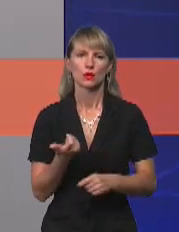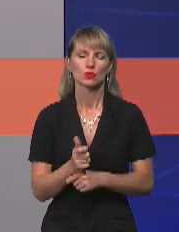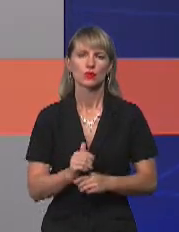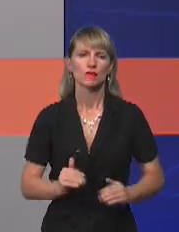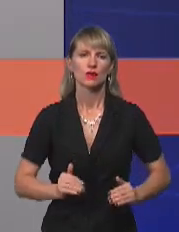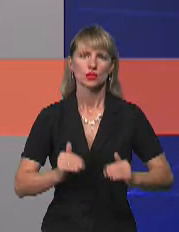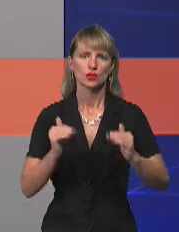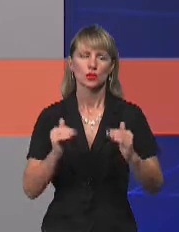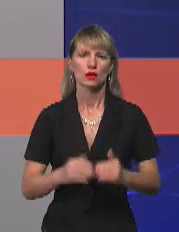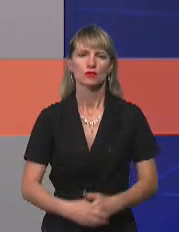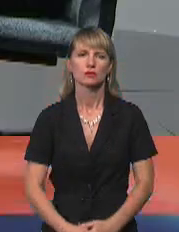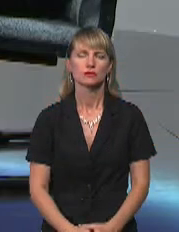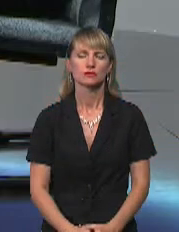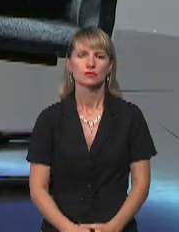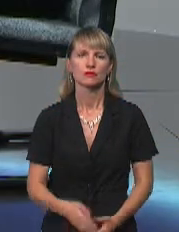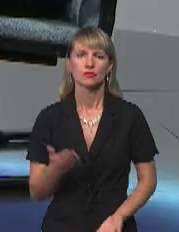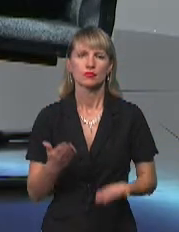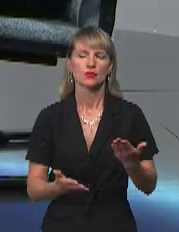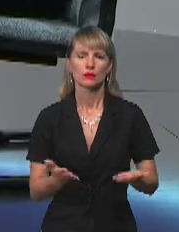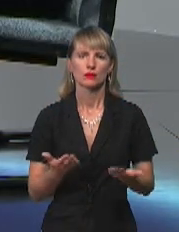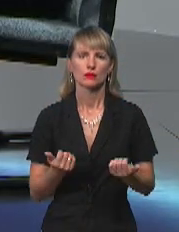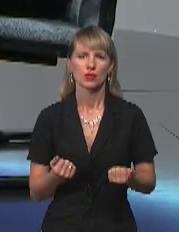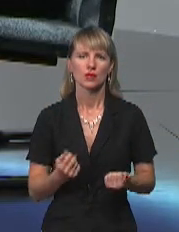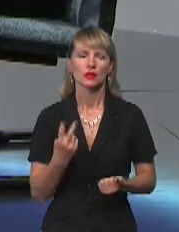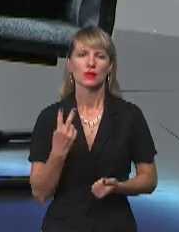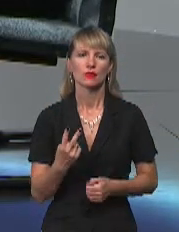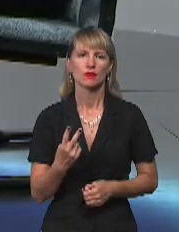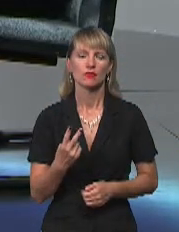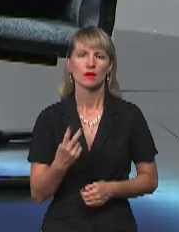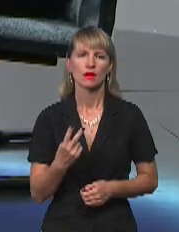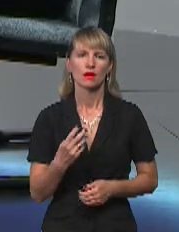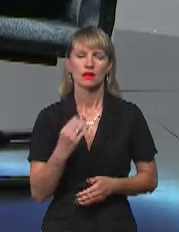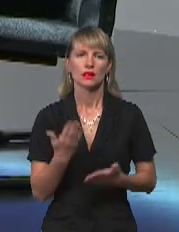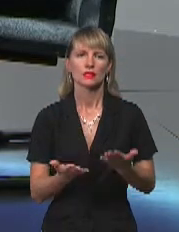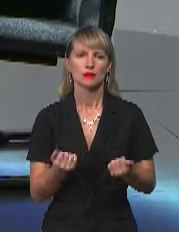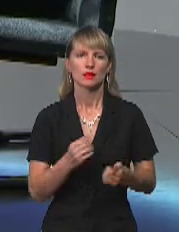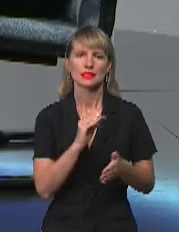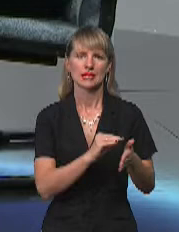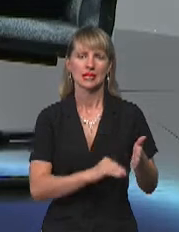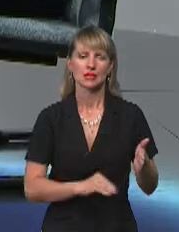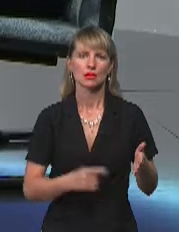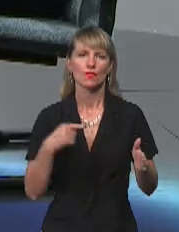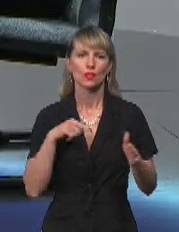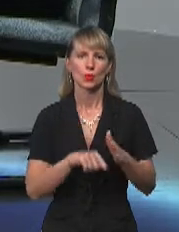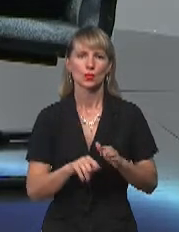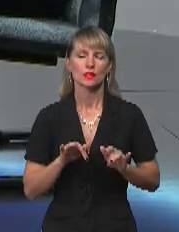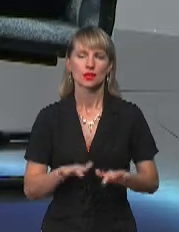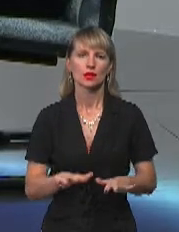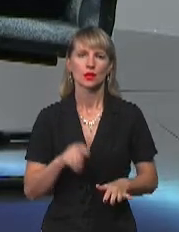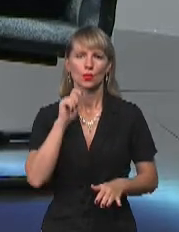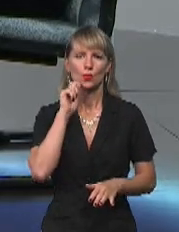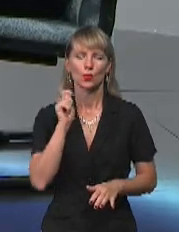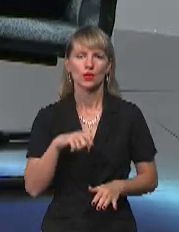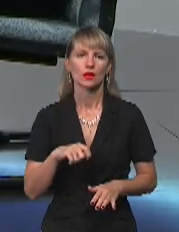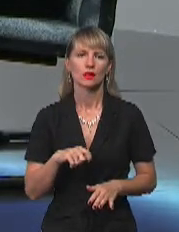дані? Якщо брати до уваги офіційну статистику Міністерства внутрішніх справ України, та